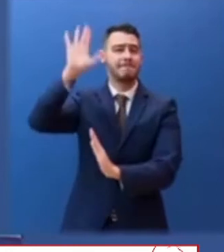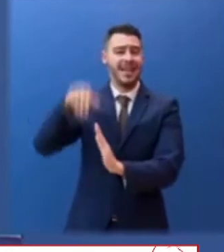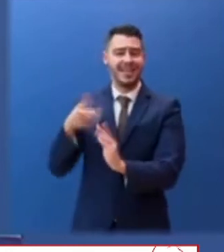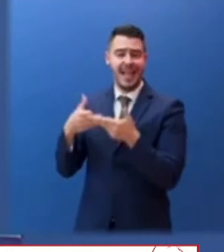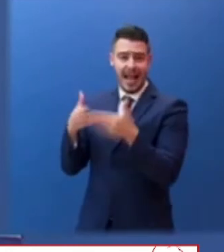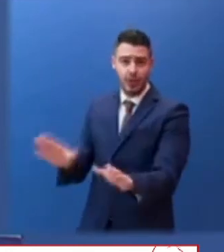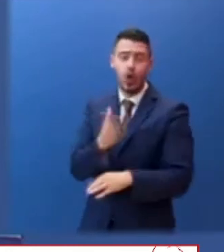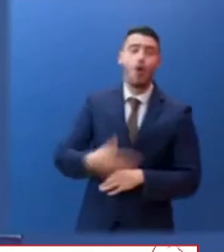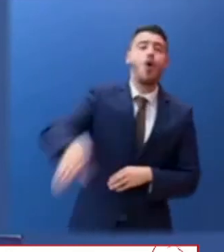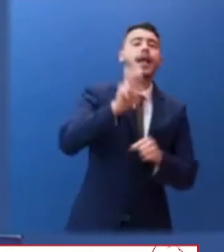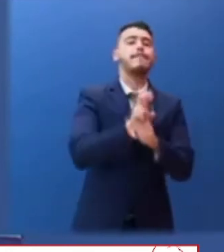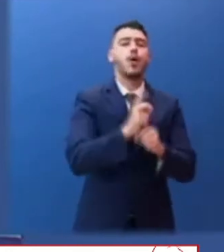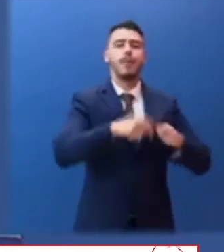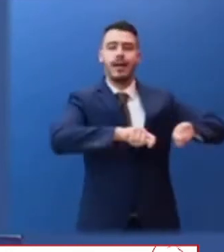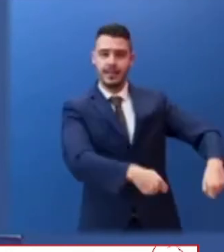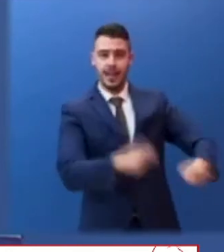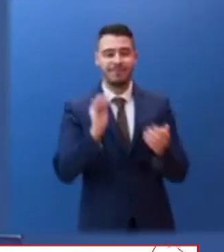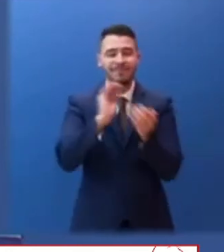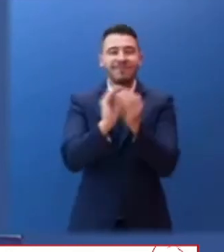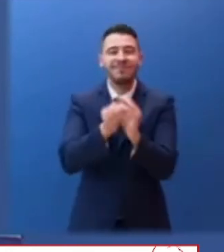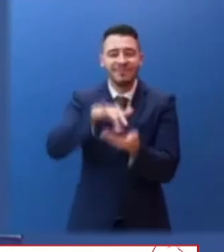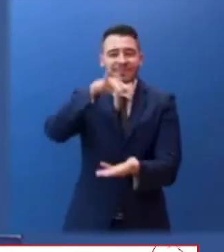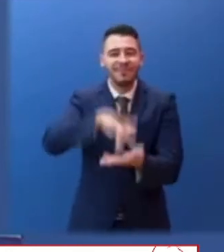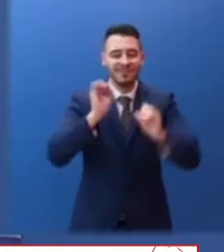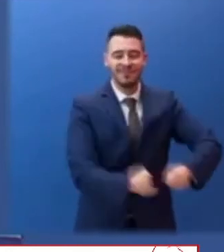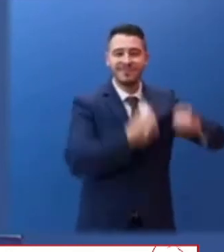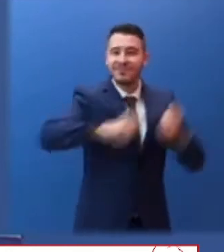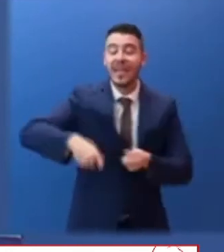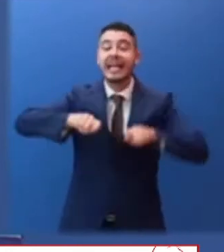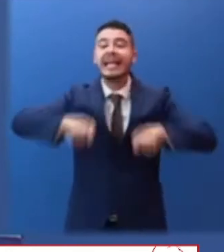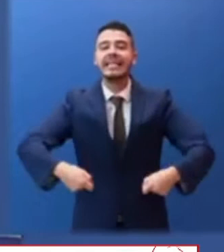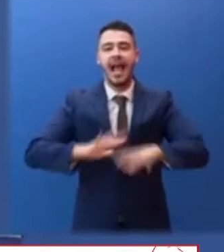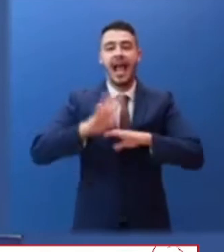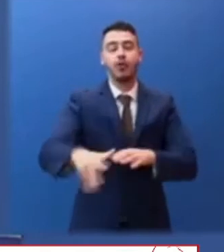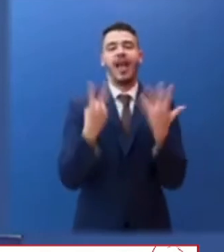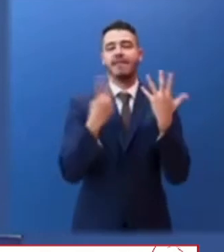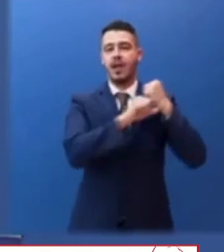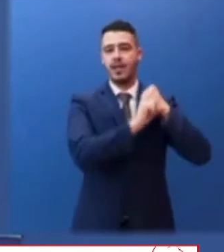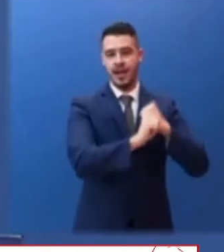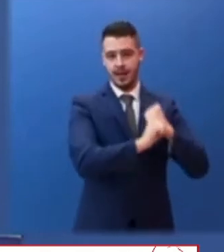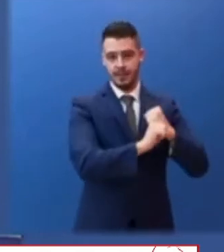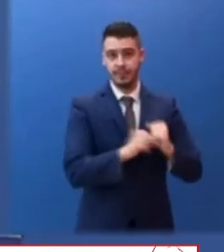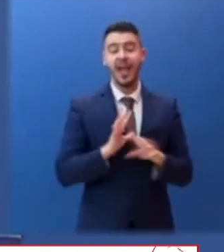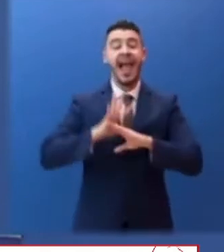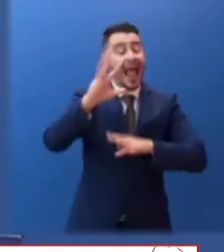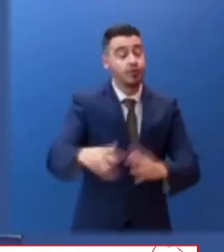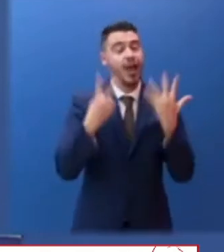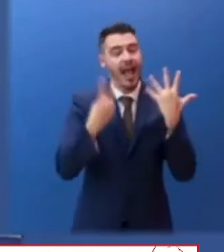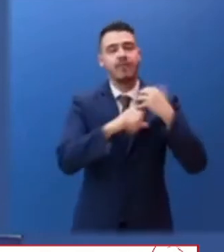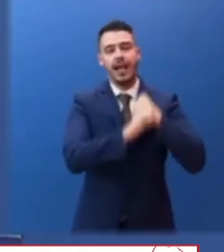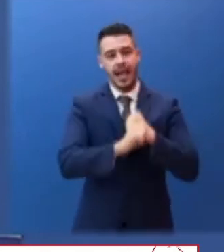μπάσκετ, τα χιονοδρομικά κέντρα. Επίσης, παρατείνεται μέχρι την ίδια ημέρα και ώρα